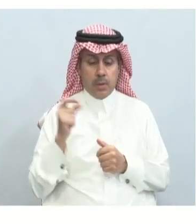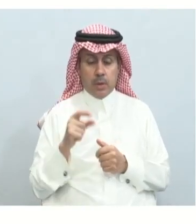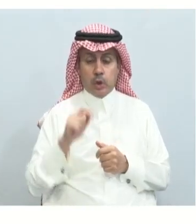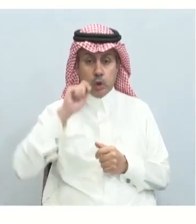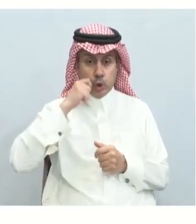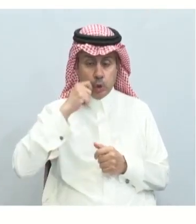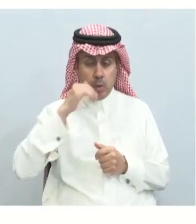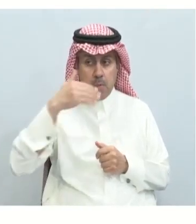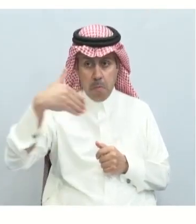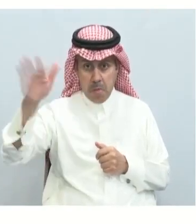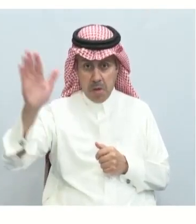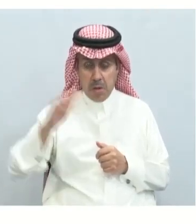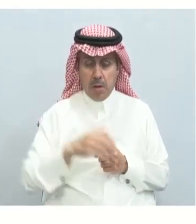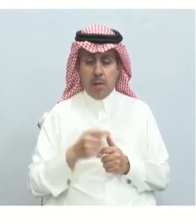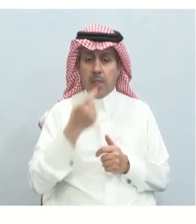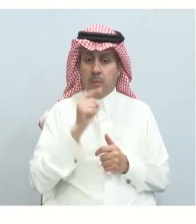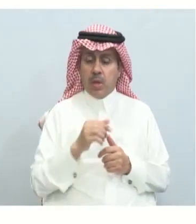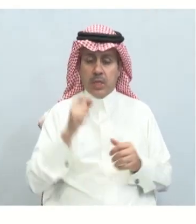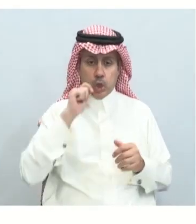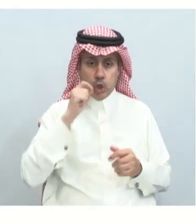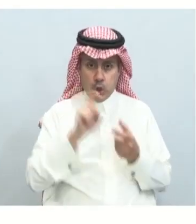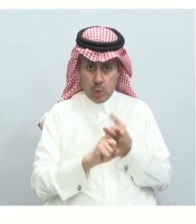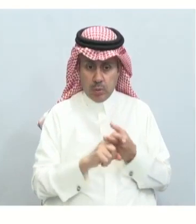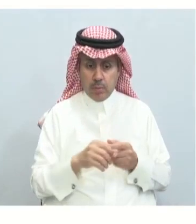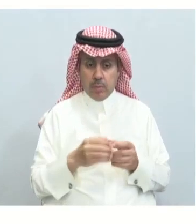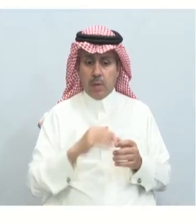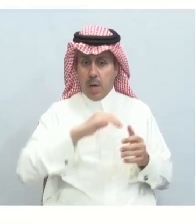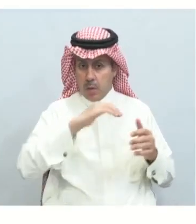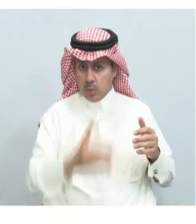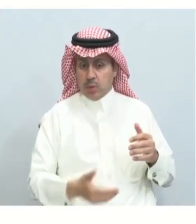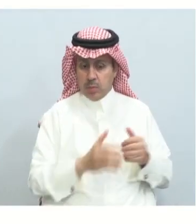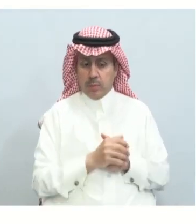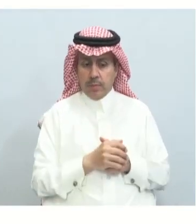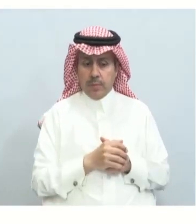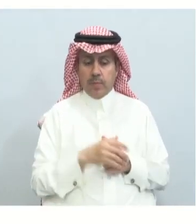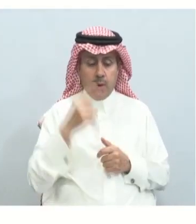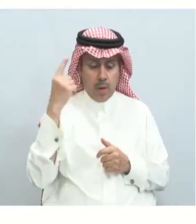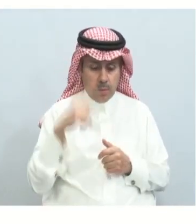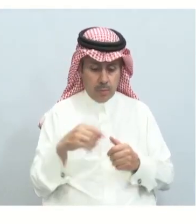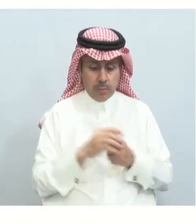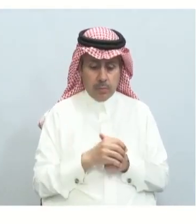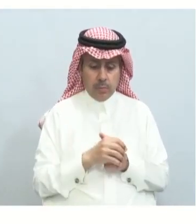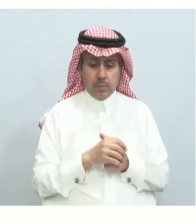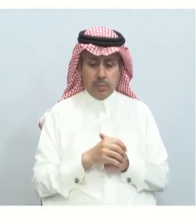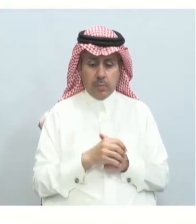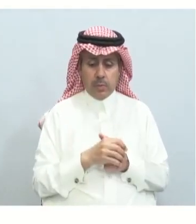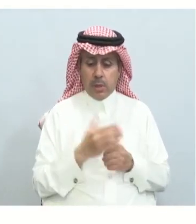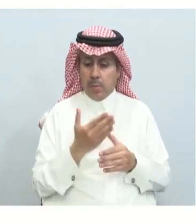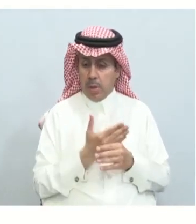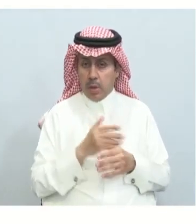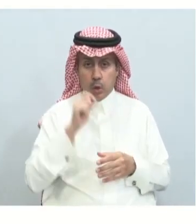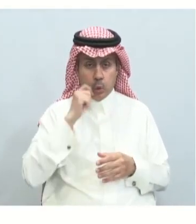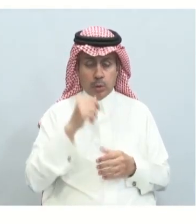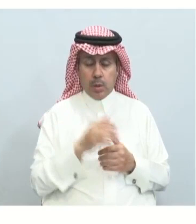رجل اجنبي مصدر البويضه الزوجه الحاضن رحم الزوجه الحكم محرمه لان الرجل